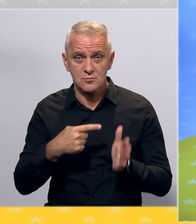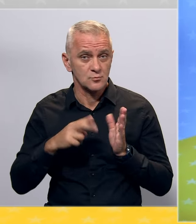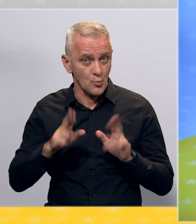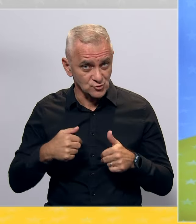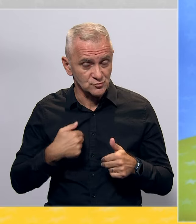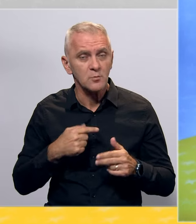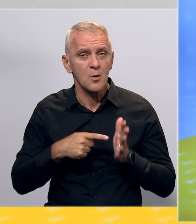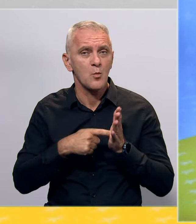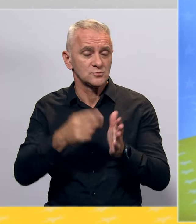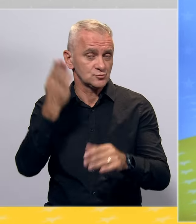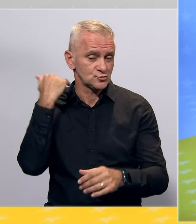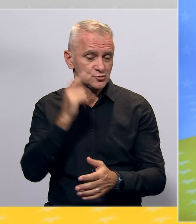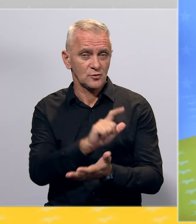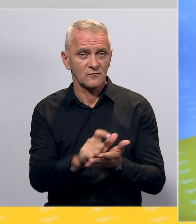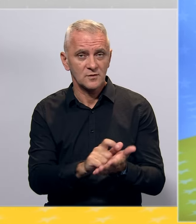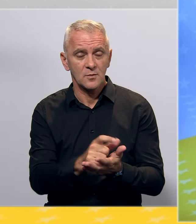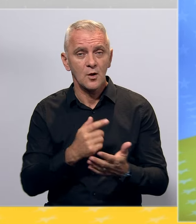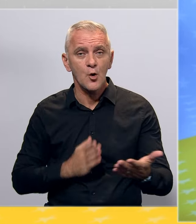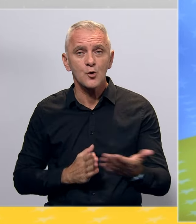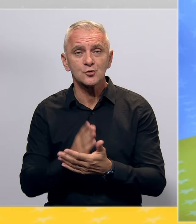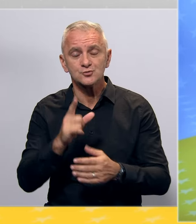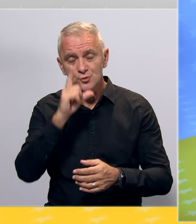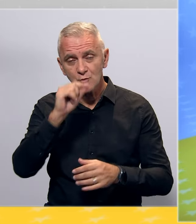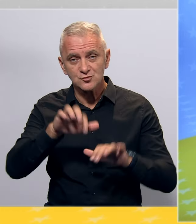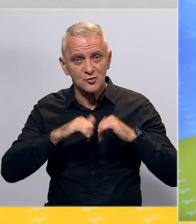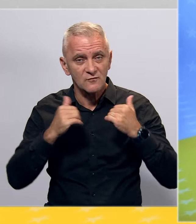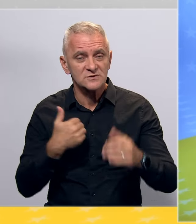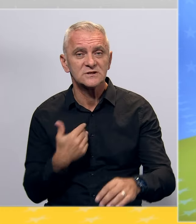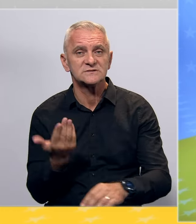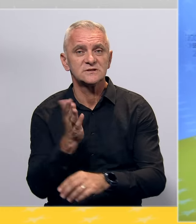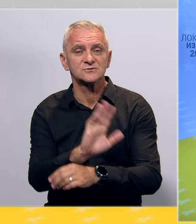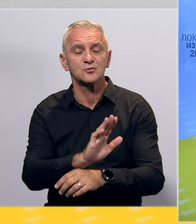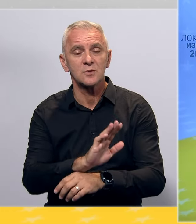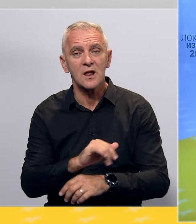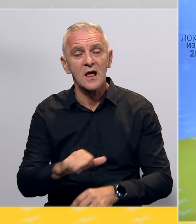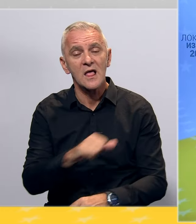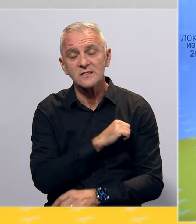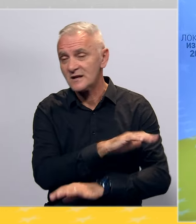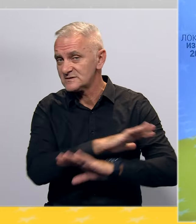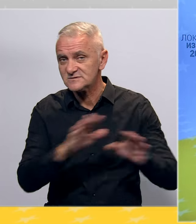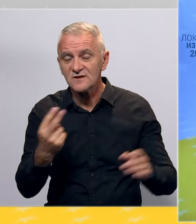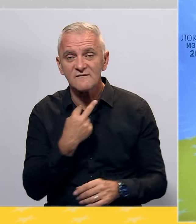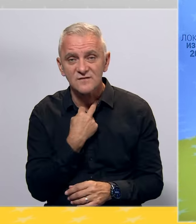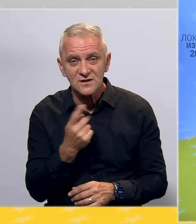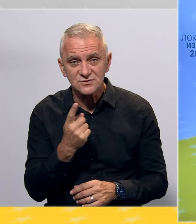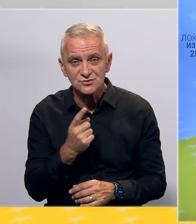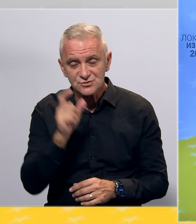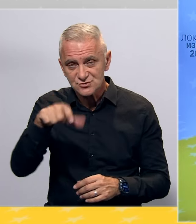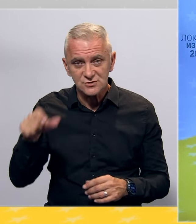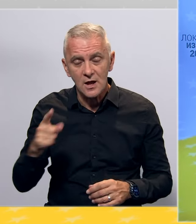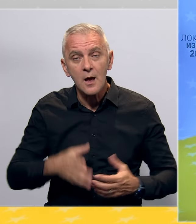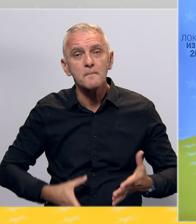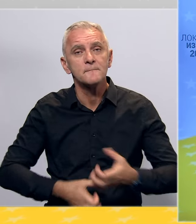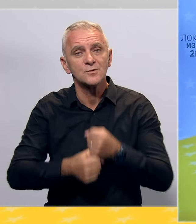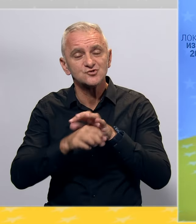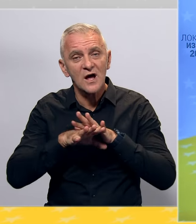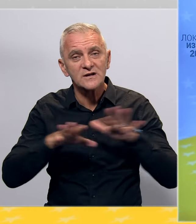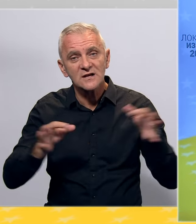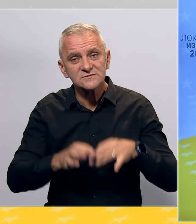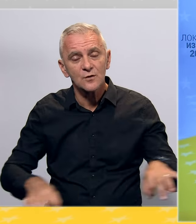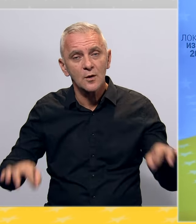proteklom vremenskom periodu gdje smo kroz općinsko vijeće zastupali interese svih Vitežana i podržavanjem razvojnih projekata